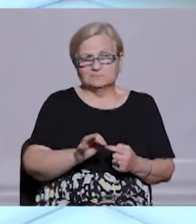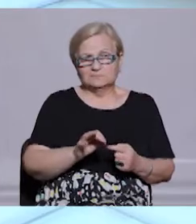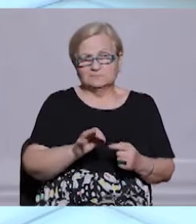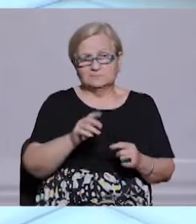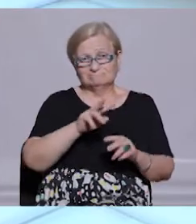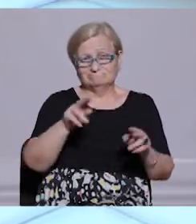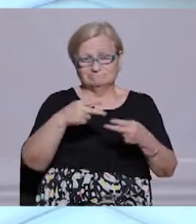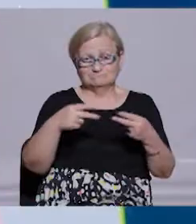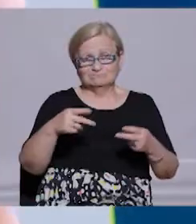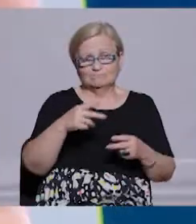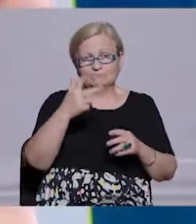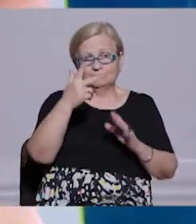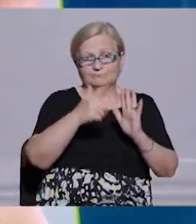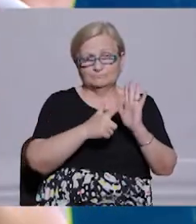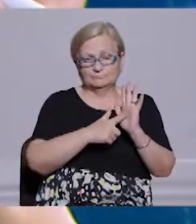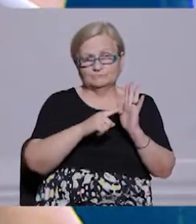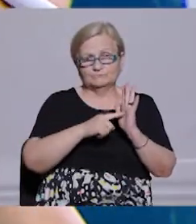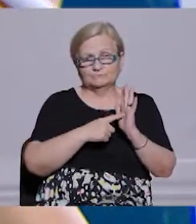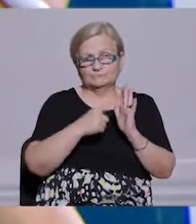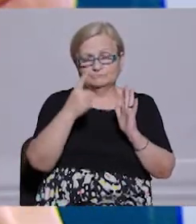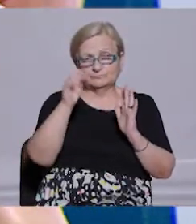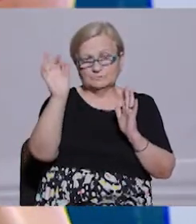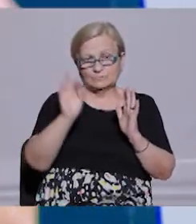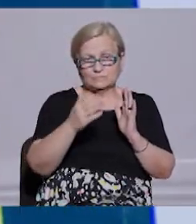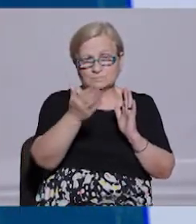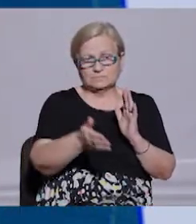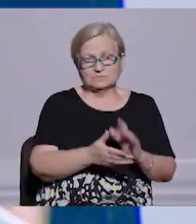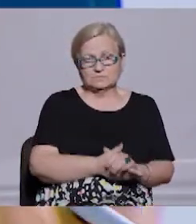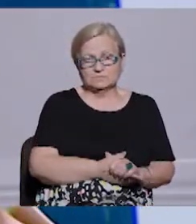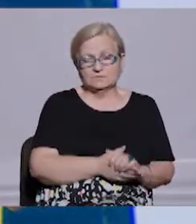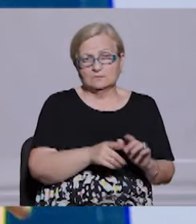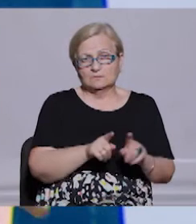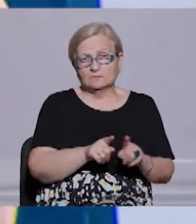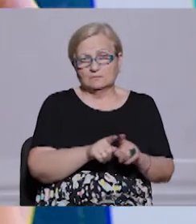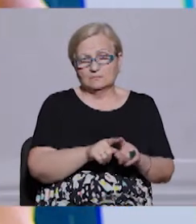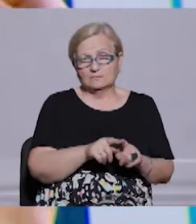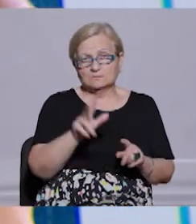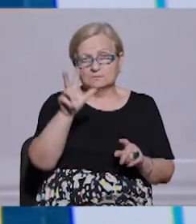100%-ია. ესე იგი 3/7 გავამრავლო 100%-ზე. იგივეა